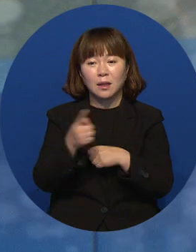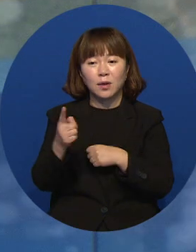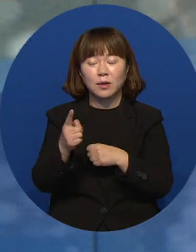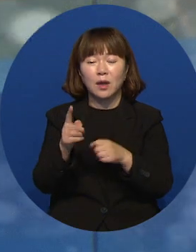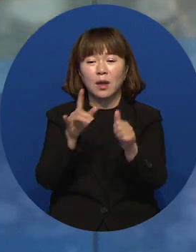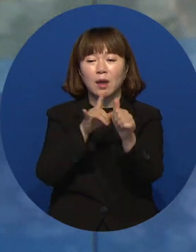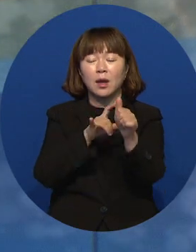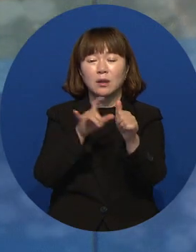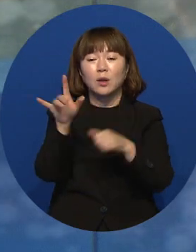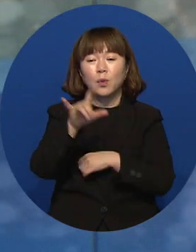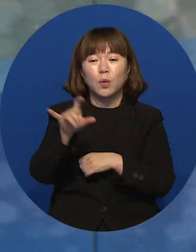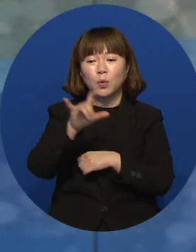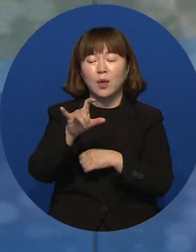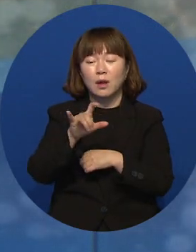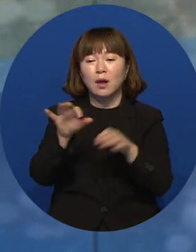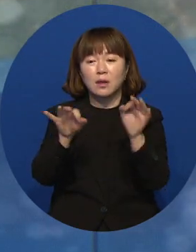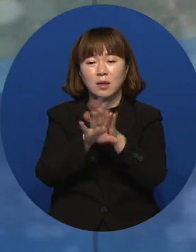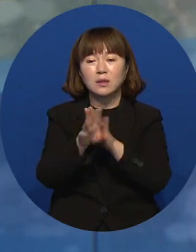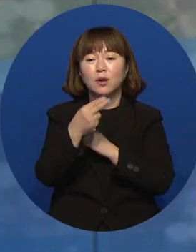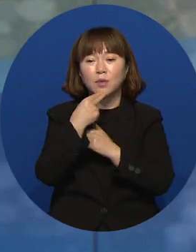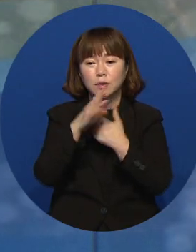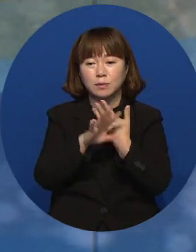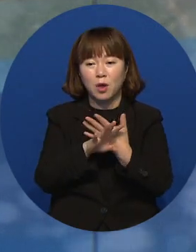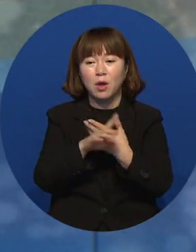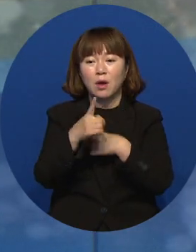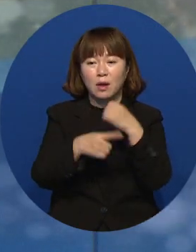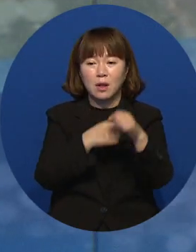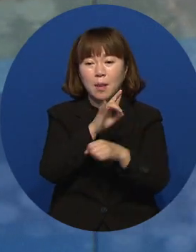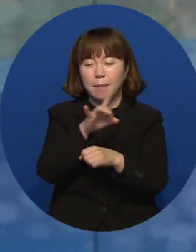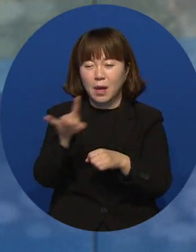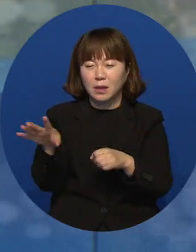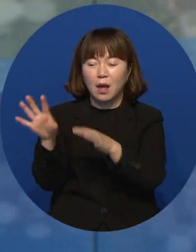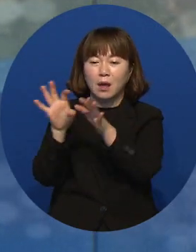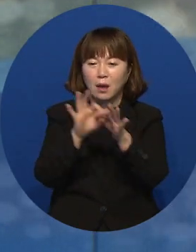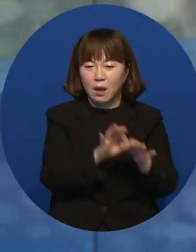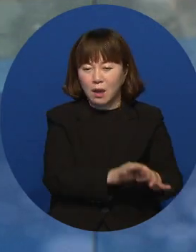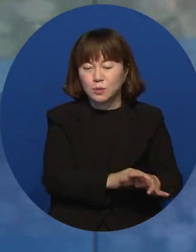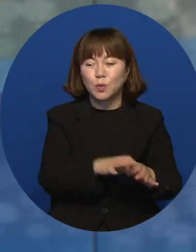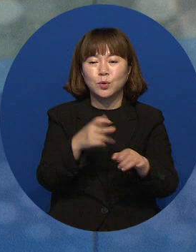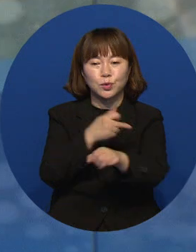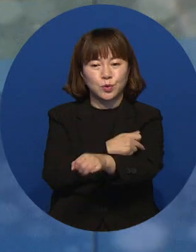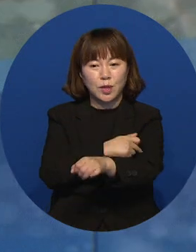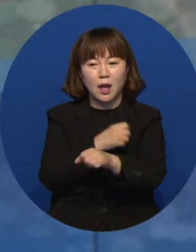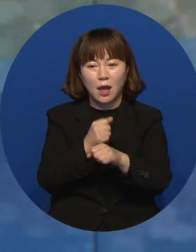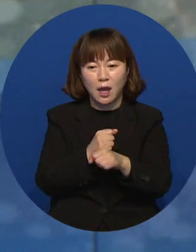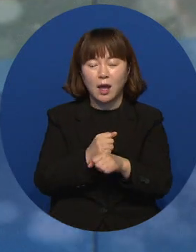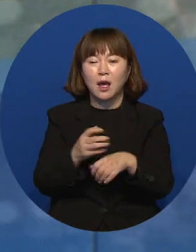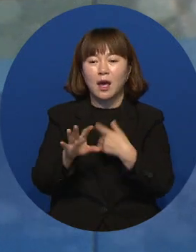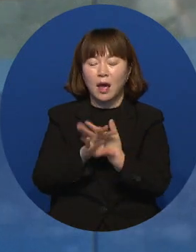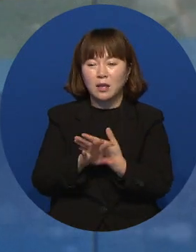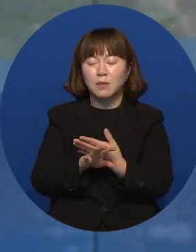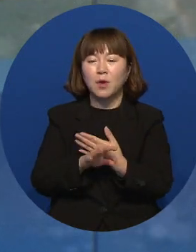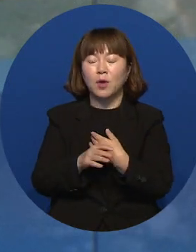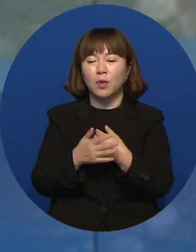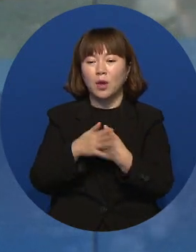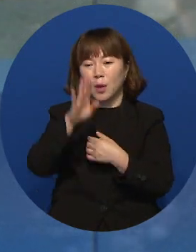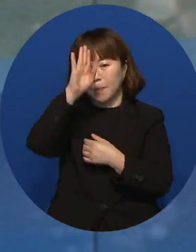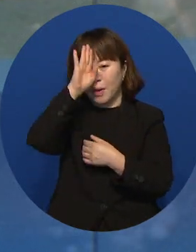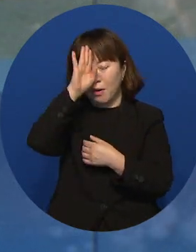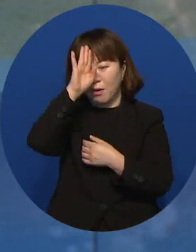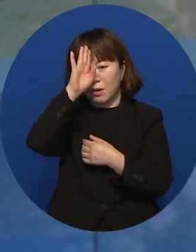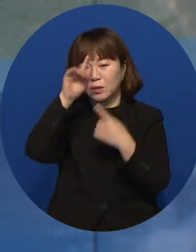저희가 한두번씩 업계 맞아야 되는 연례행사처럼 되는건가요 아니면 이제 치료제가 나오면 구제 안맞고 치료제로 7월 하면 되는 거야